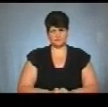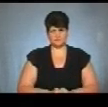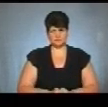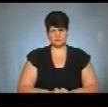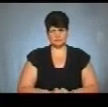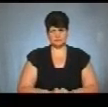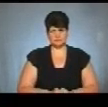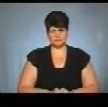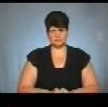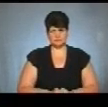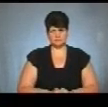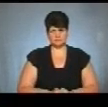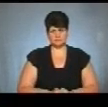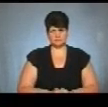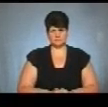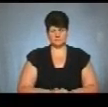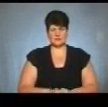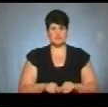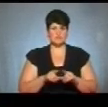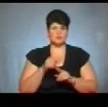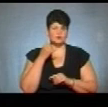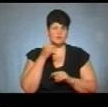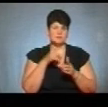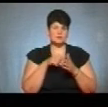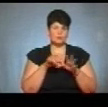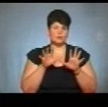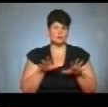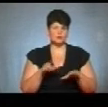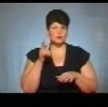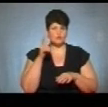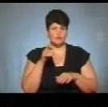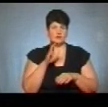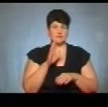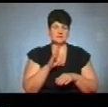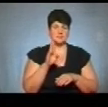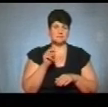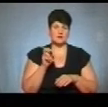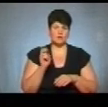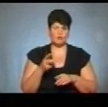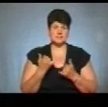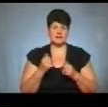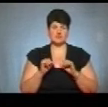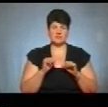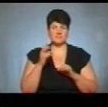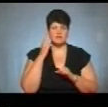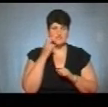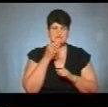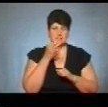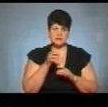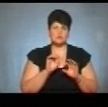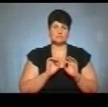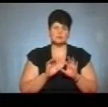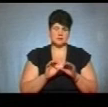новини. Ми також телефонували до міського голови Чорткова Володимира Шматька. Він зараз у відрядженні в Києві. Сказав, що